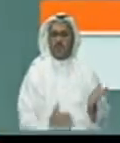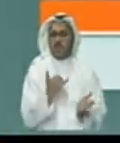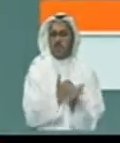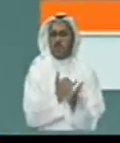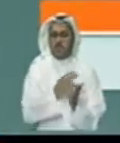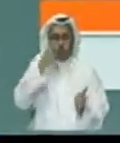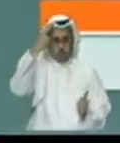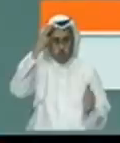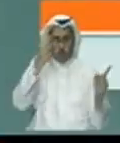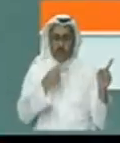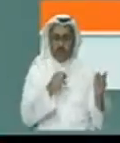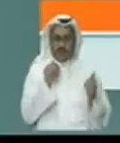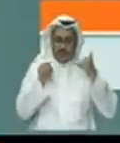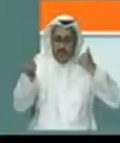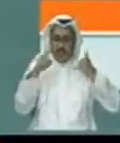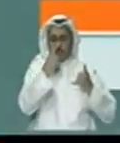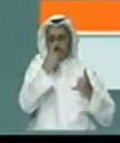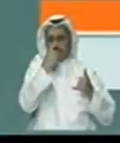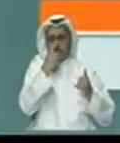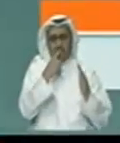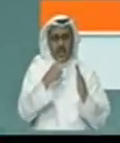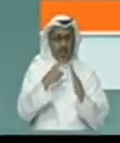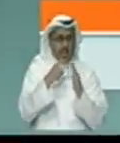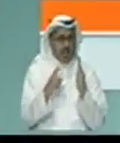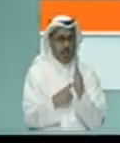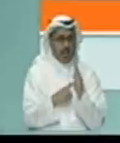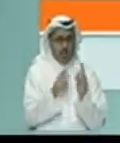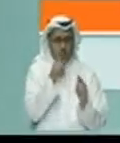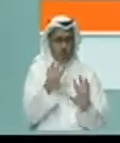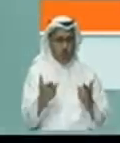إيران تحاول نزاع مع قوة خارجية